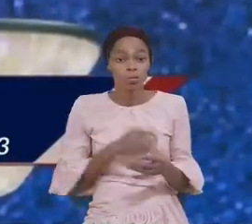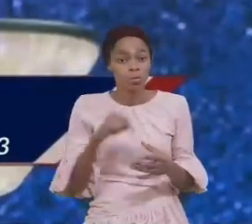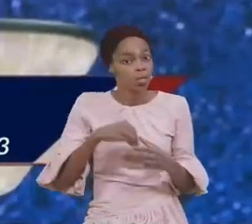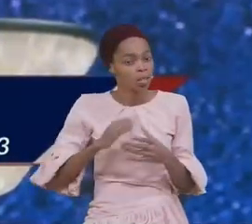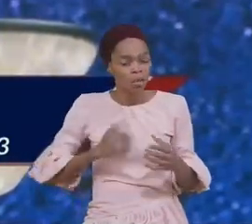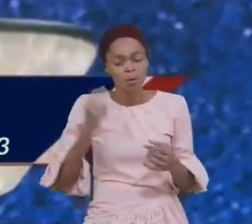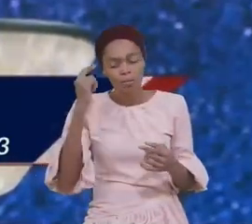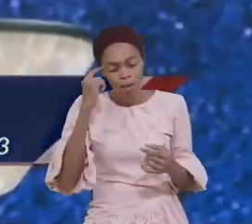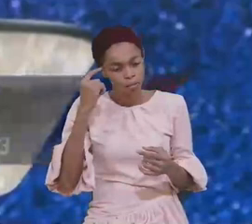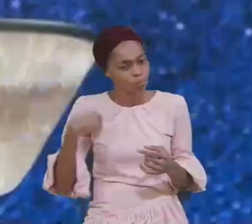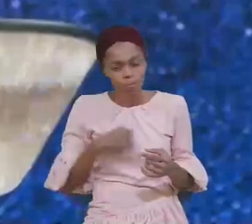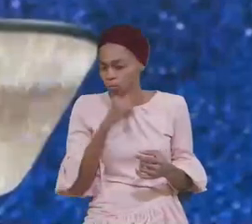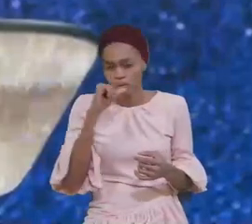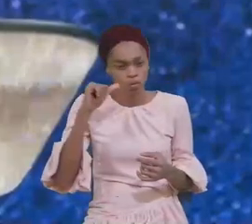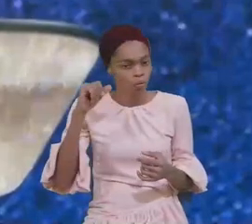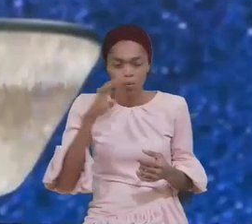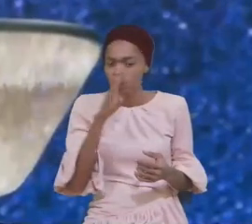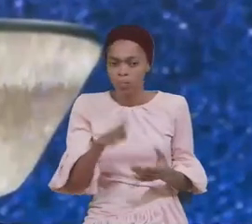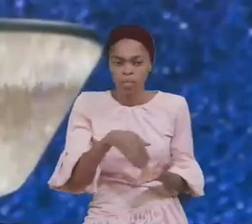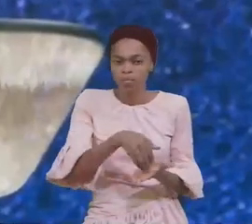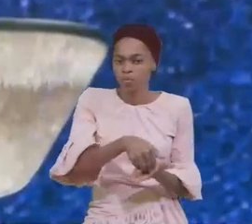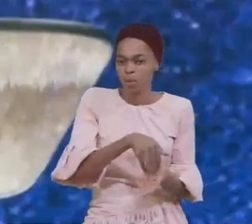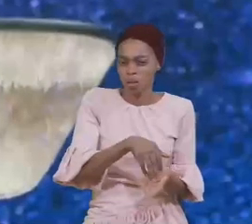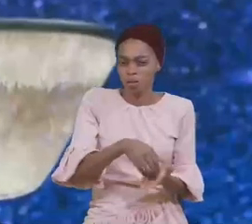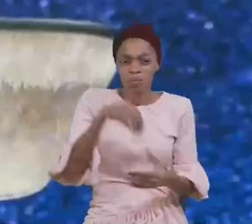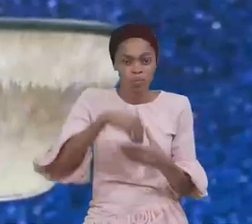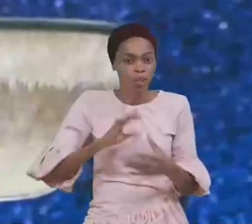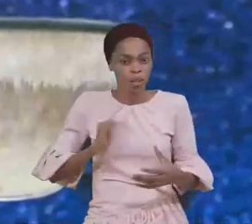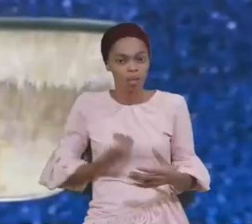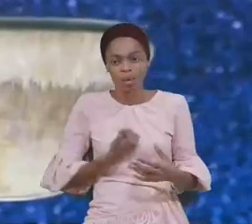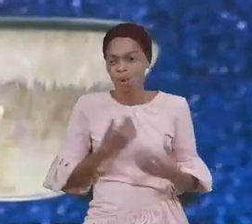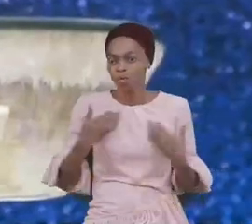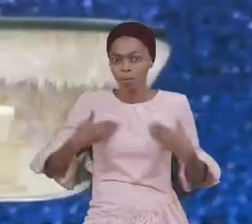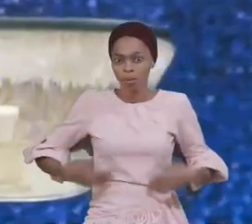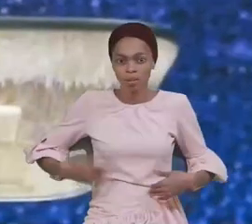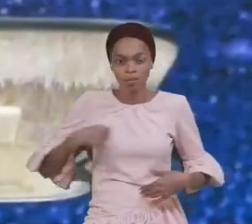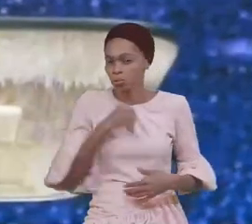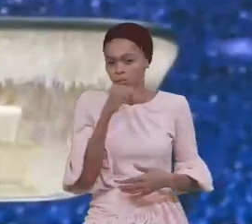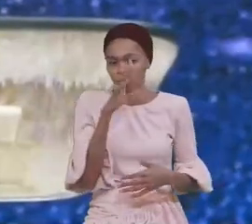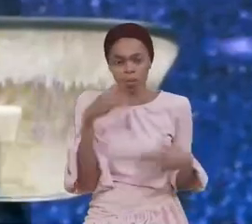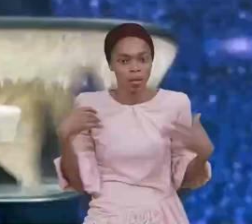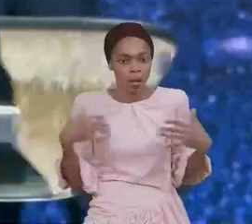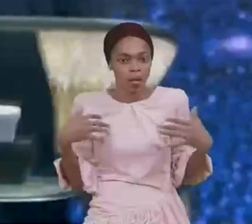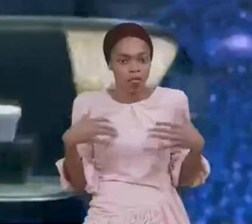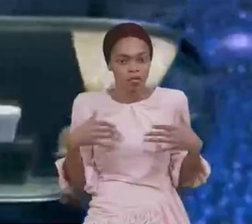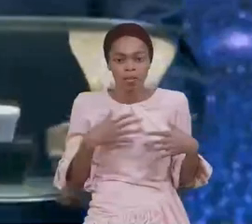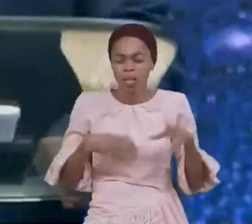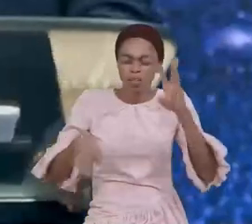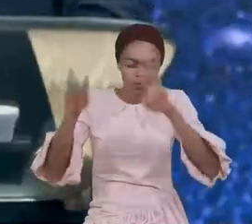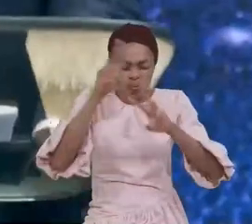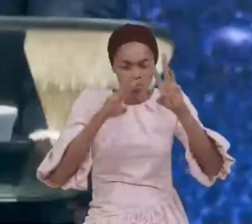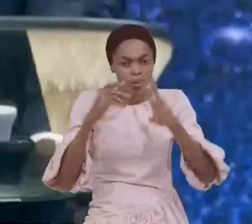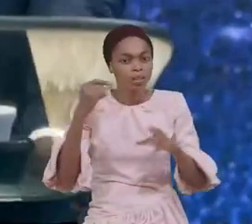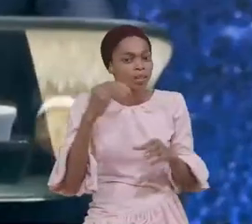besoin. Dans notre esprit, on ne doit pas être faible. Dans notre organisme, on ne doit pas être des gens qui